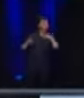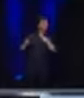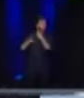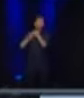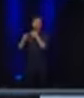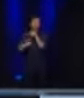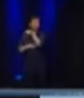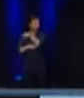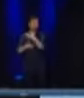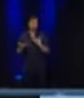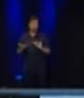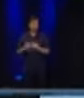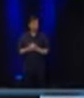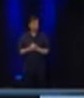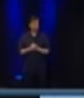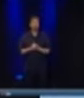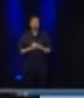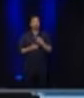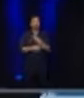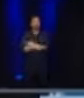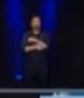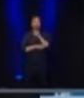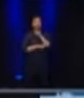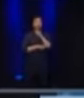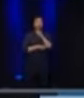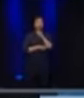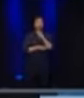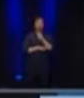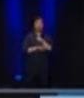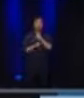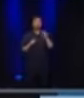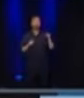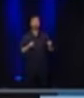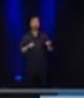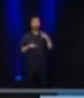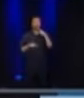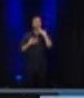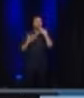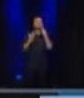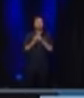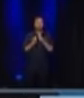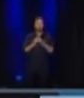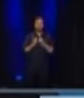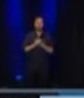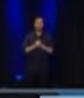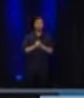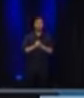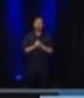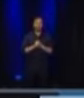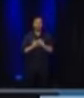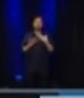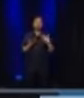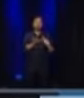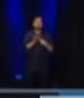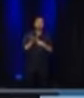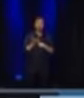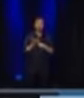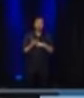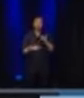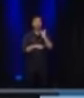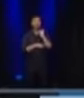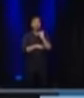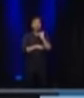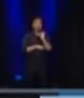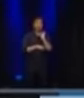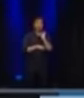le premier ministre a répondu à l'essentiel. Merci pour la question, parce que c'est un débat d'actualité actuellement. Nous, quand on parle, qu'on se dit qu'une dose